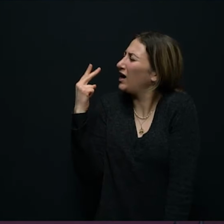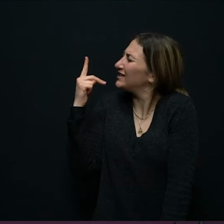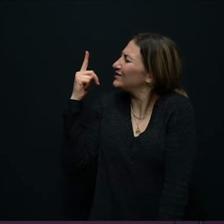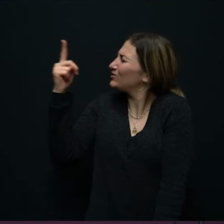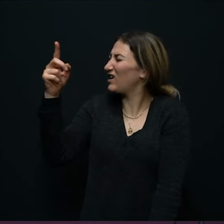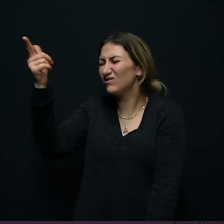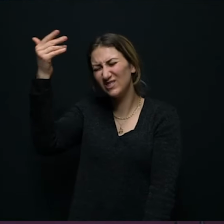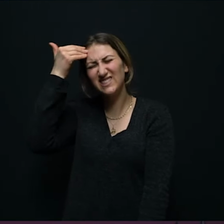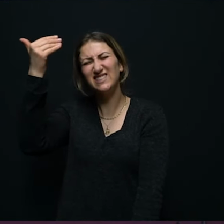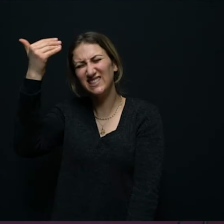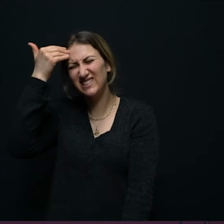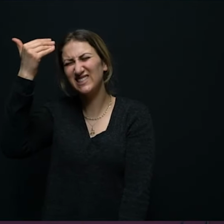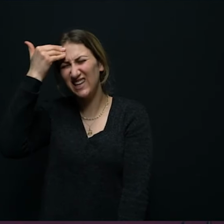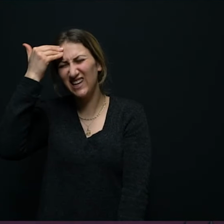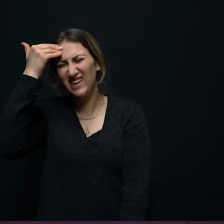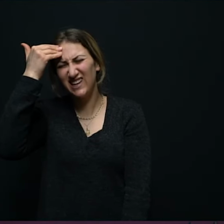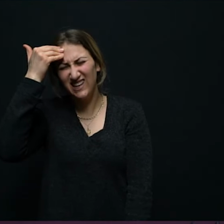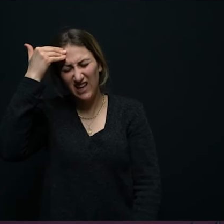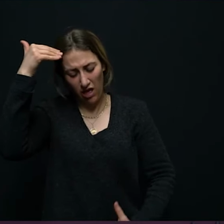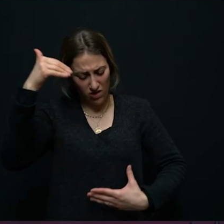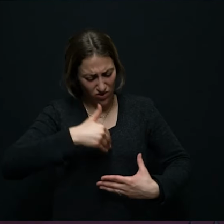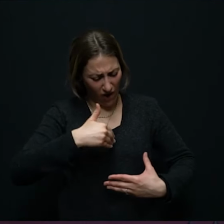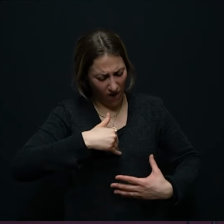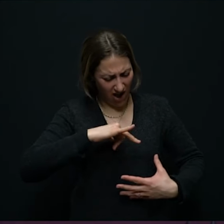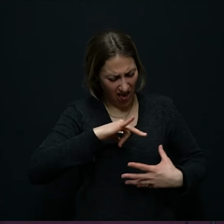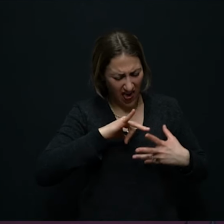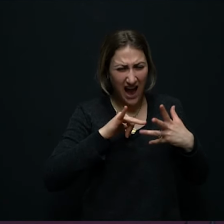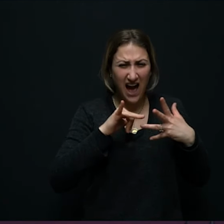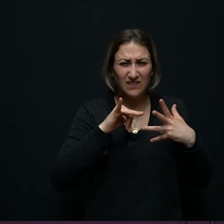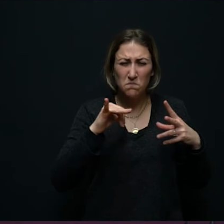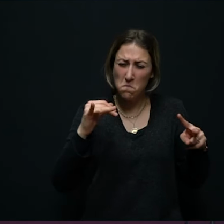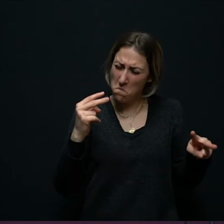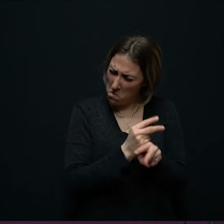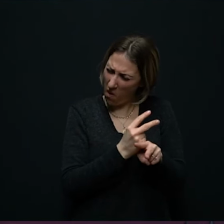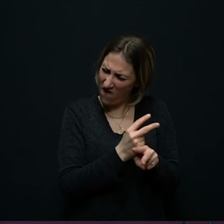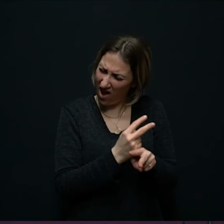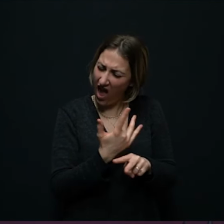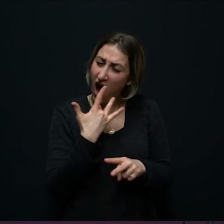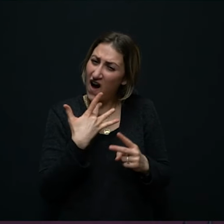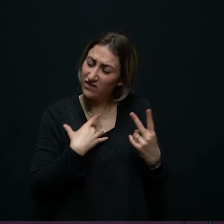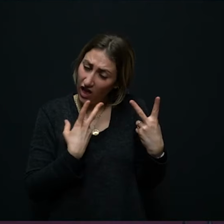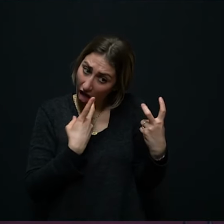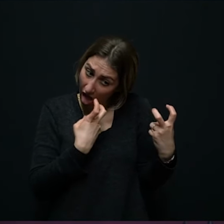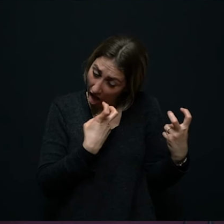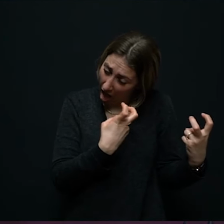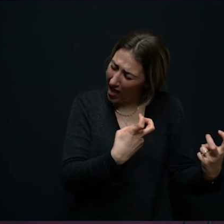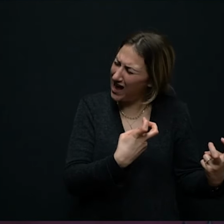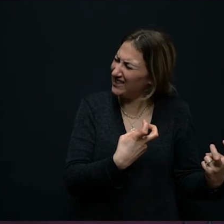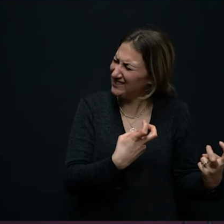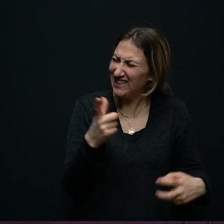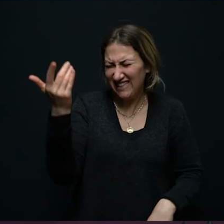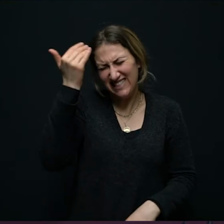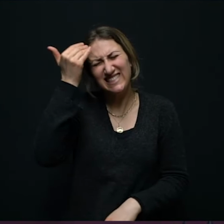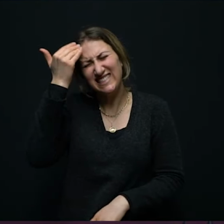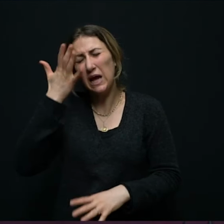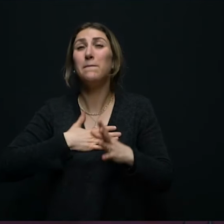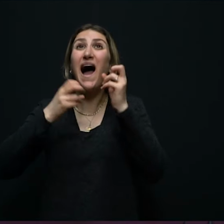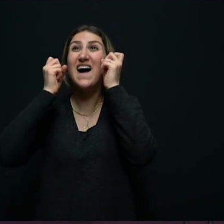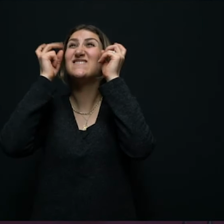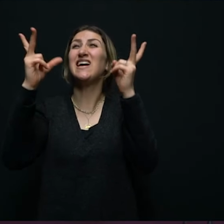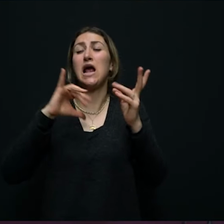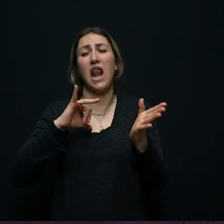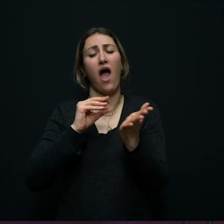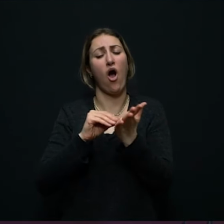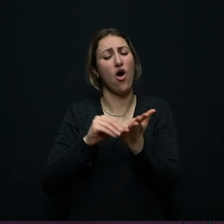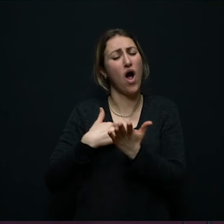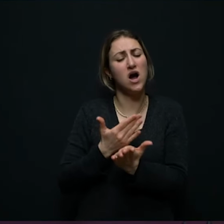combien par moments elle me dit que de sa volonté combien seniors g2 combat encore dans ma vie combien seniors il ya encore